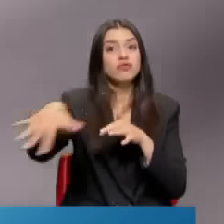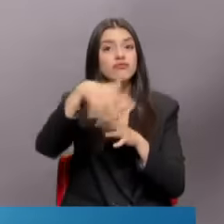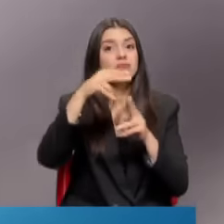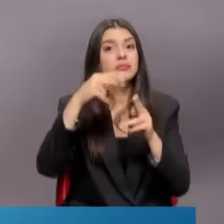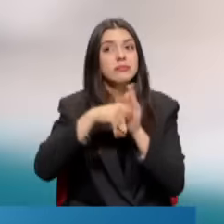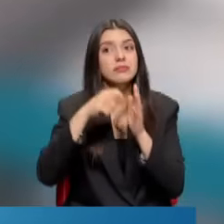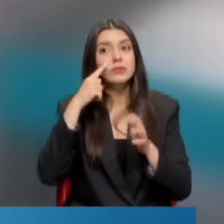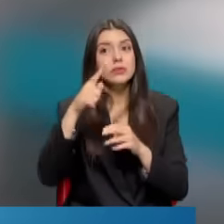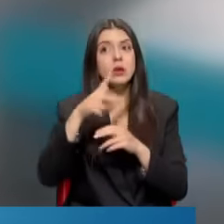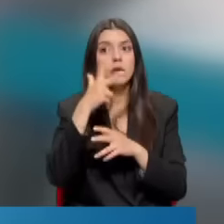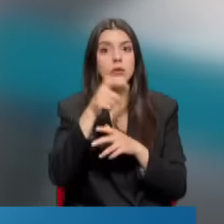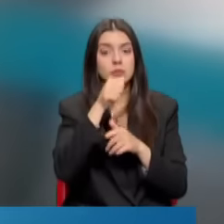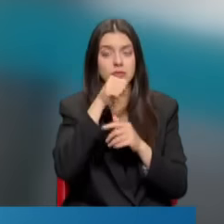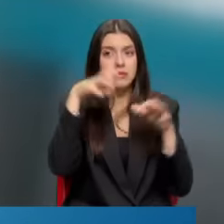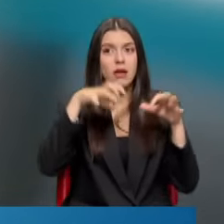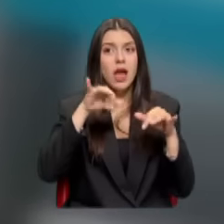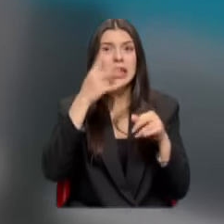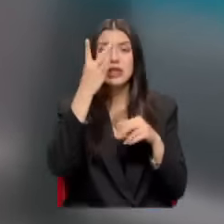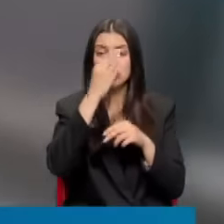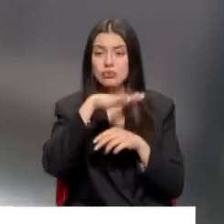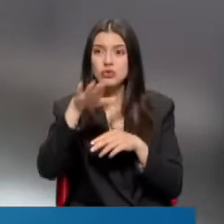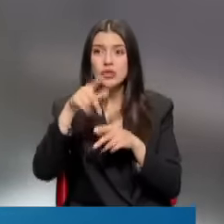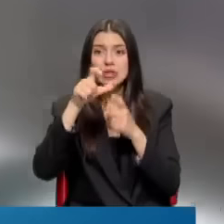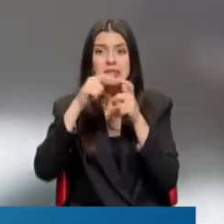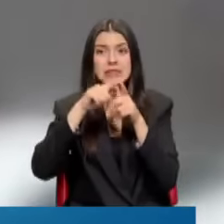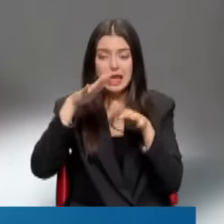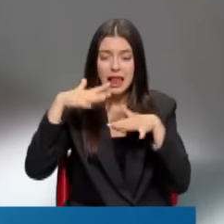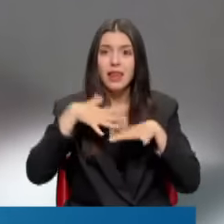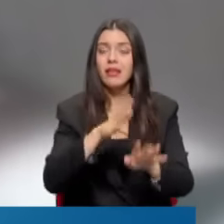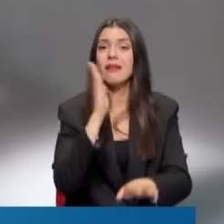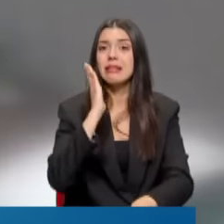çağlay dönüştü iki çocuk sele kapıldı